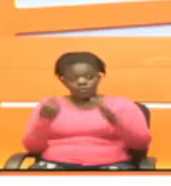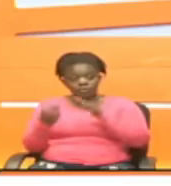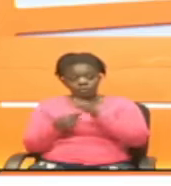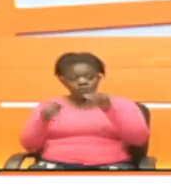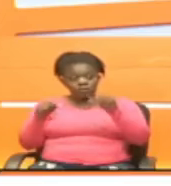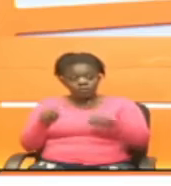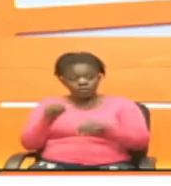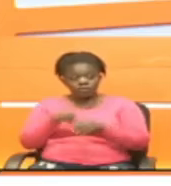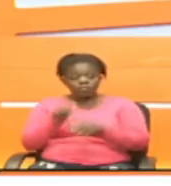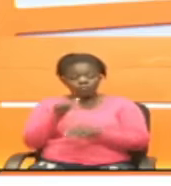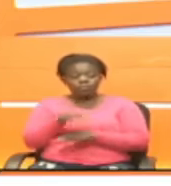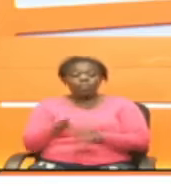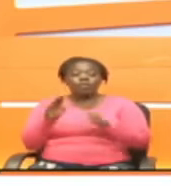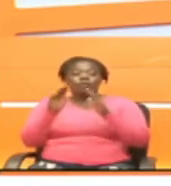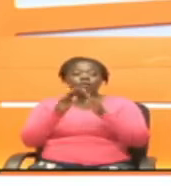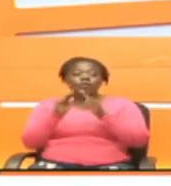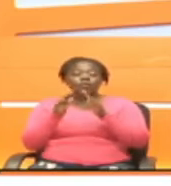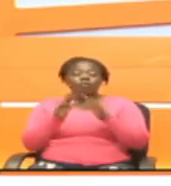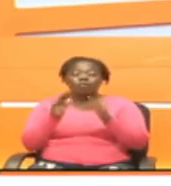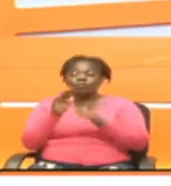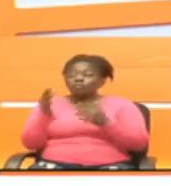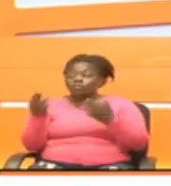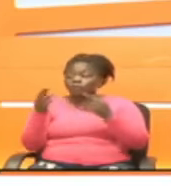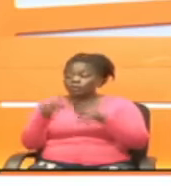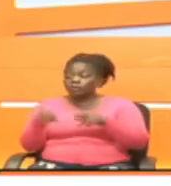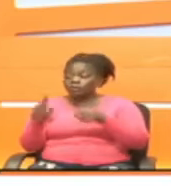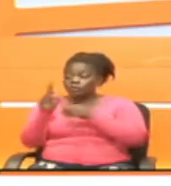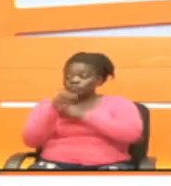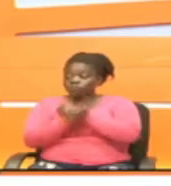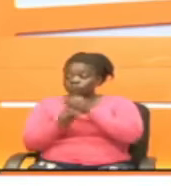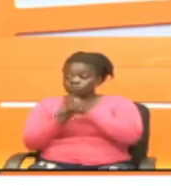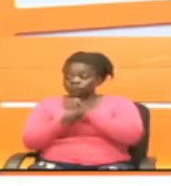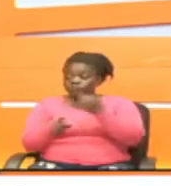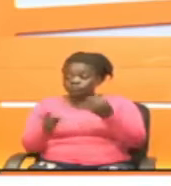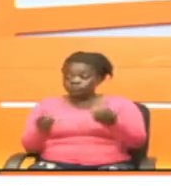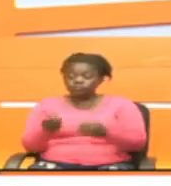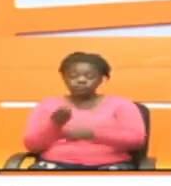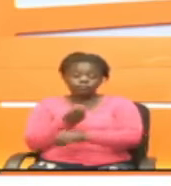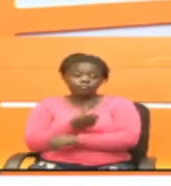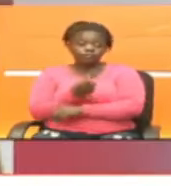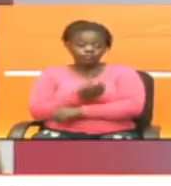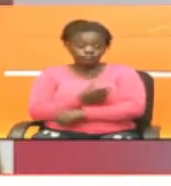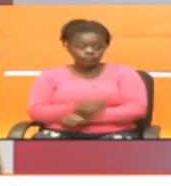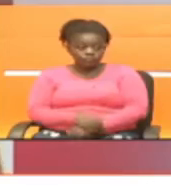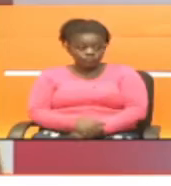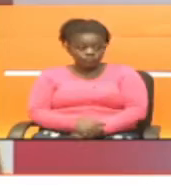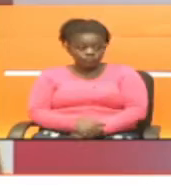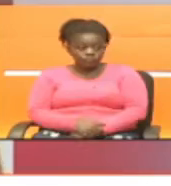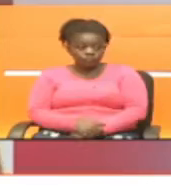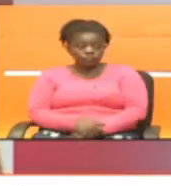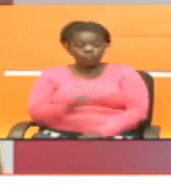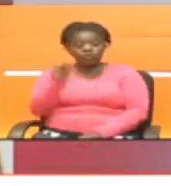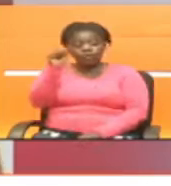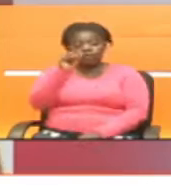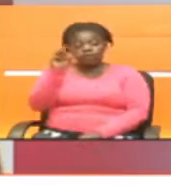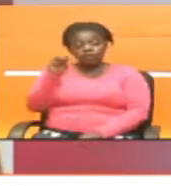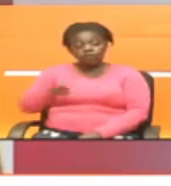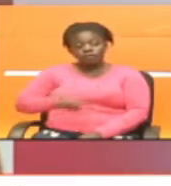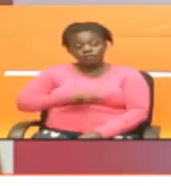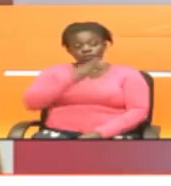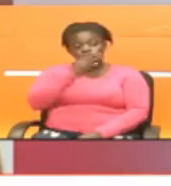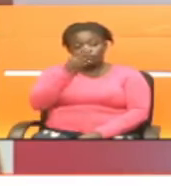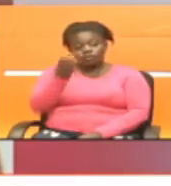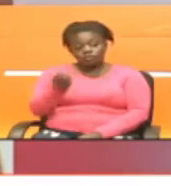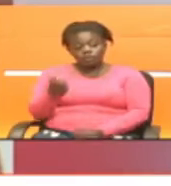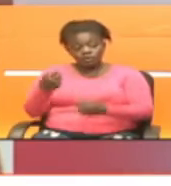embi eri mu maka ge. Bino biri mu disitulikiti ey'e Kayunga. Saamu sebuliwa emyaka na mumu kagumu